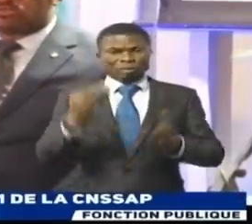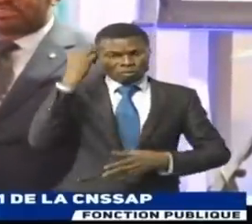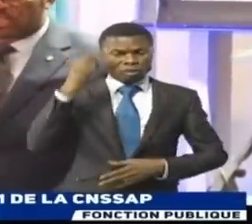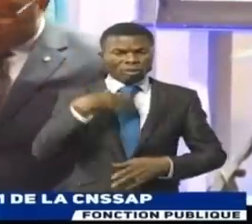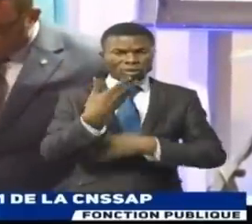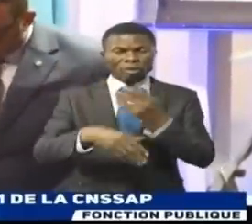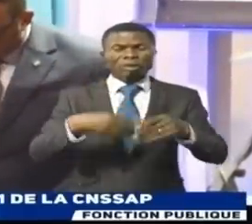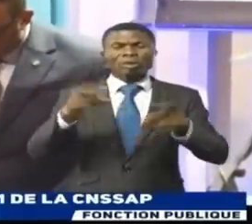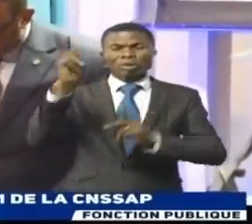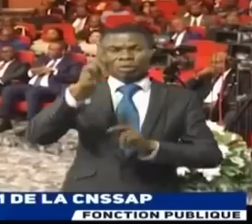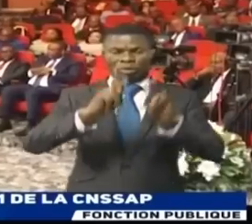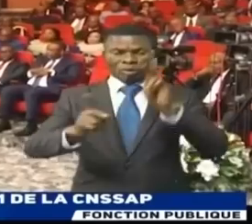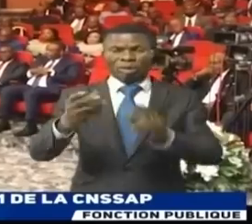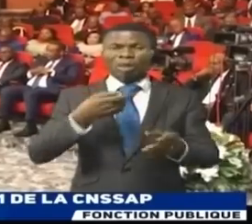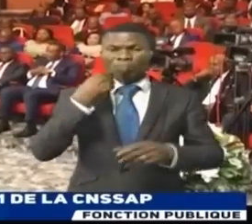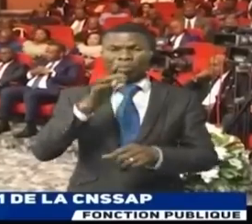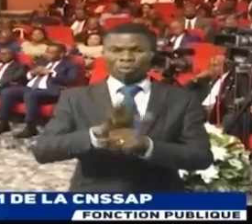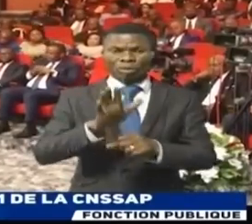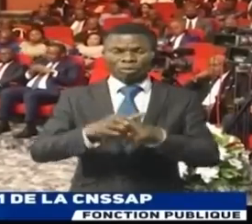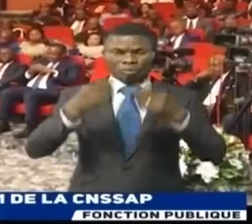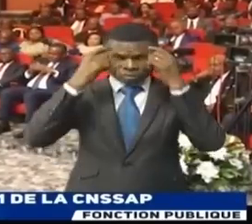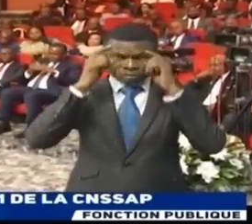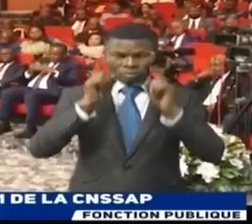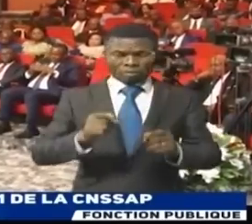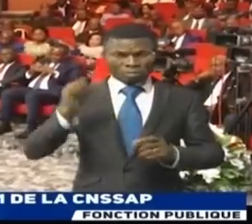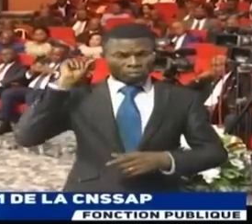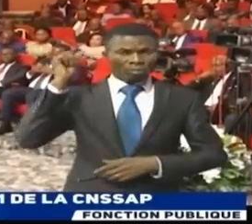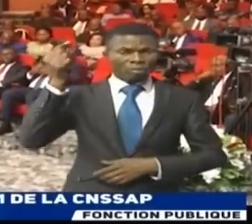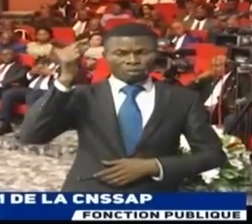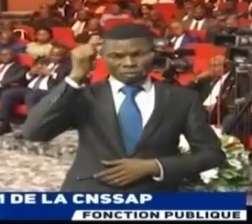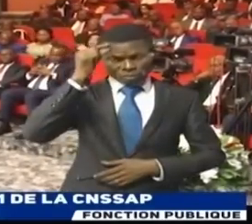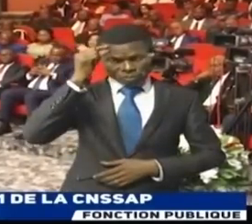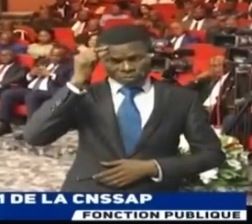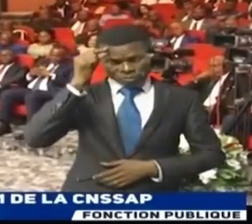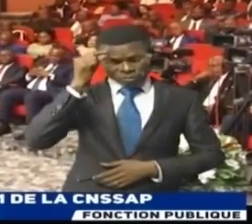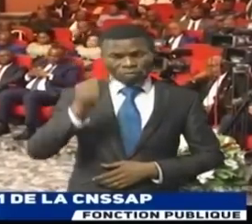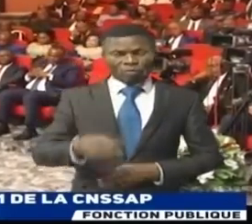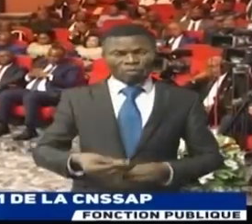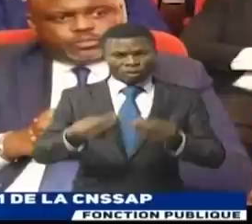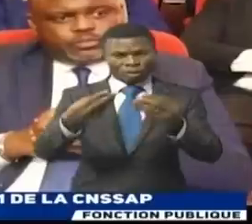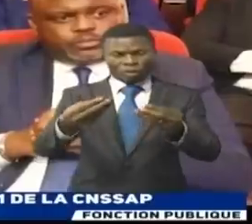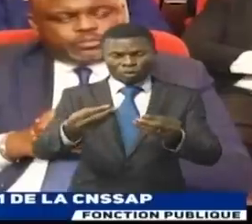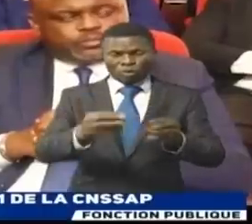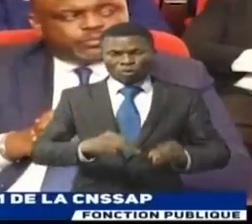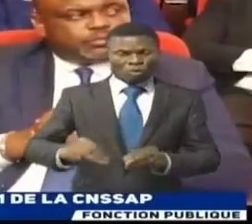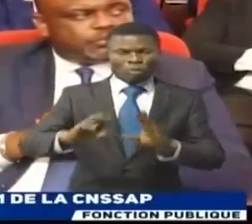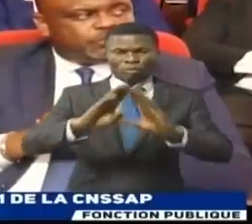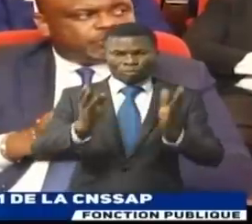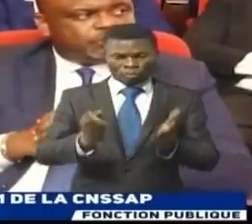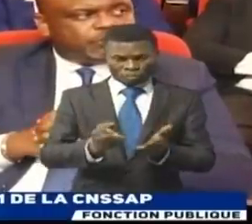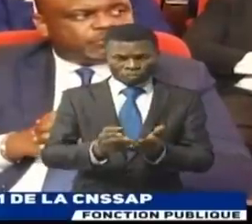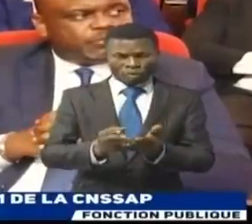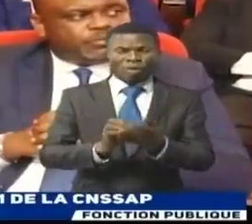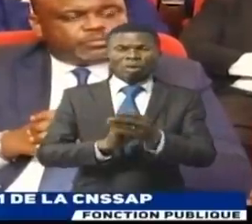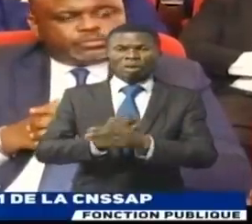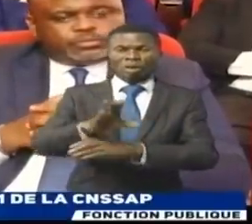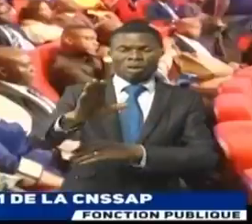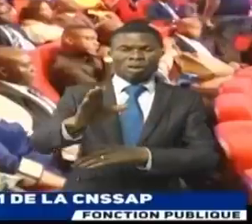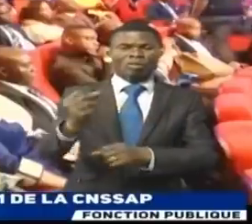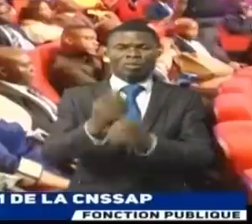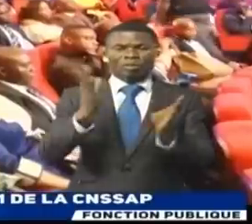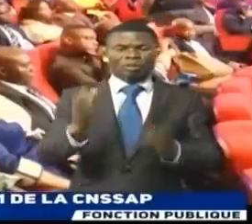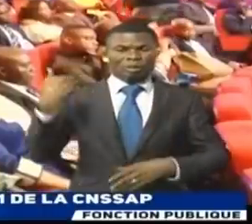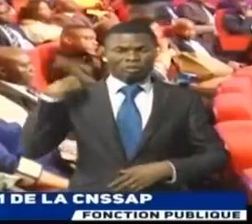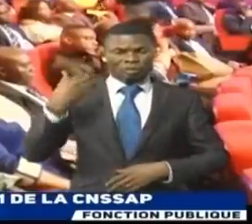Jean-Pierre Liaou a martelé sur la détermination du gouvernement de mettre tout en œuvre pour la mise à la retraite digne des fonctionnaires dans